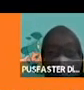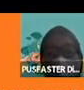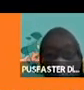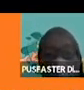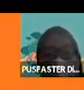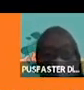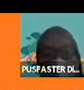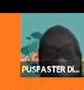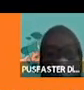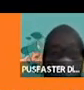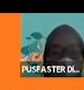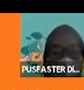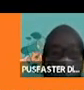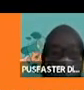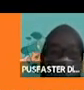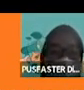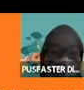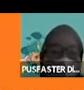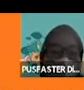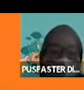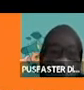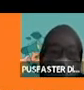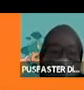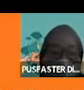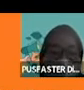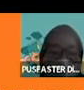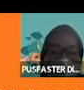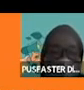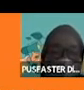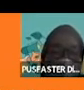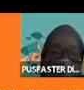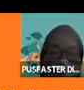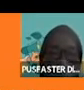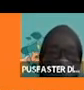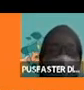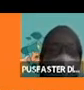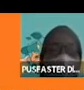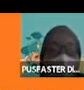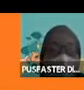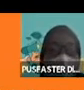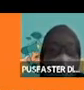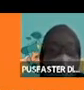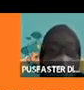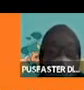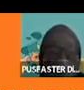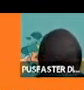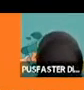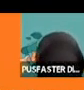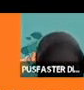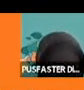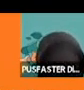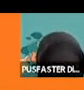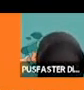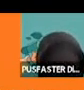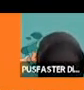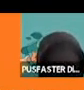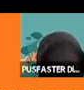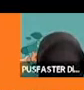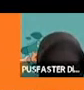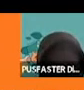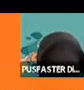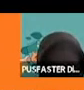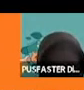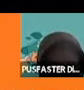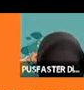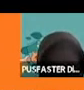eh eco-label itu sendiri adalah sifatnya sukarela sehingga eh